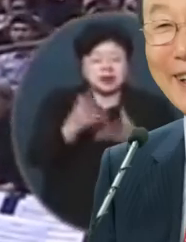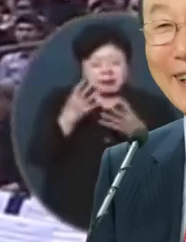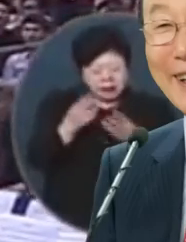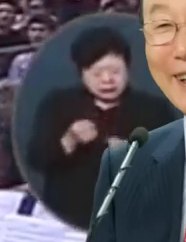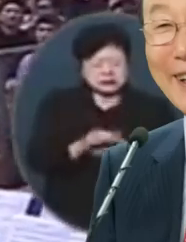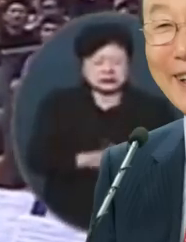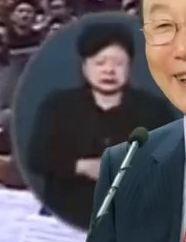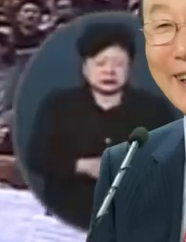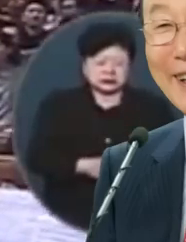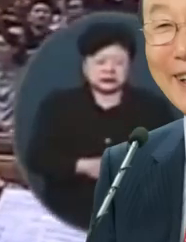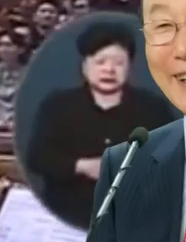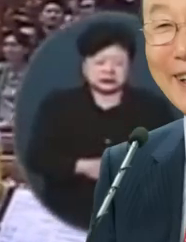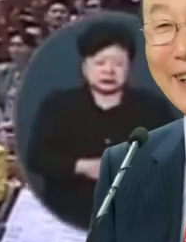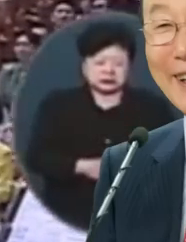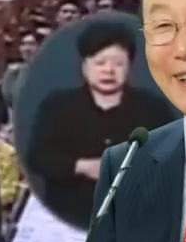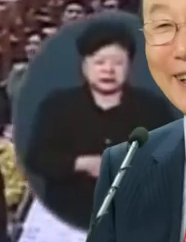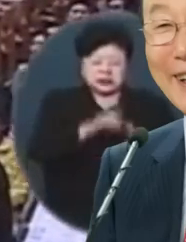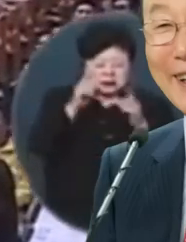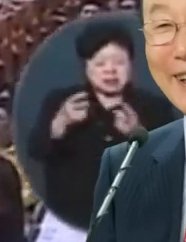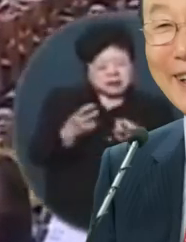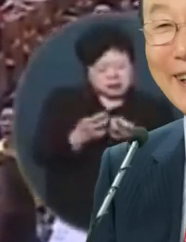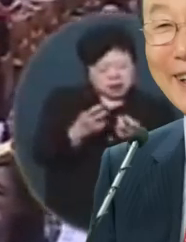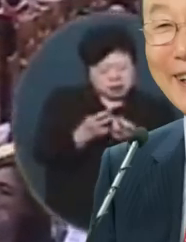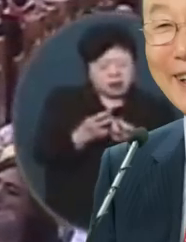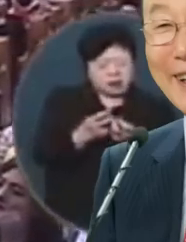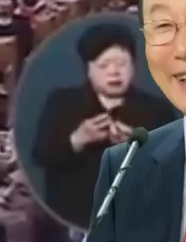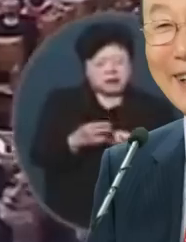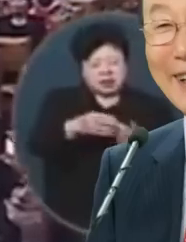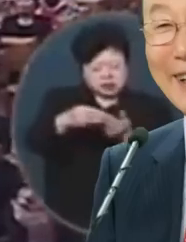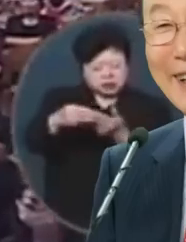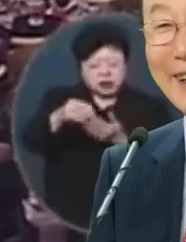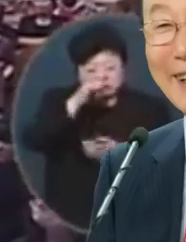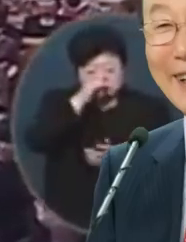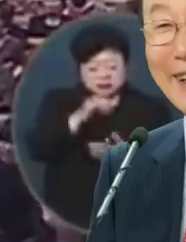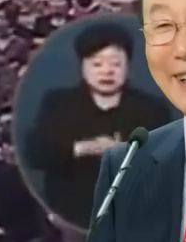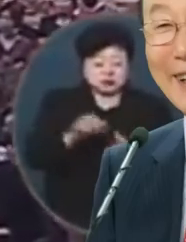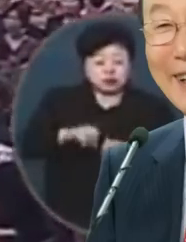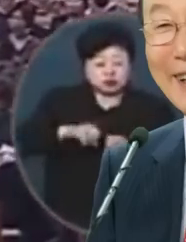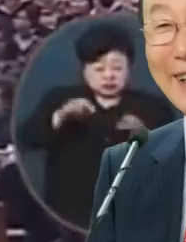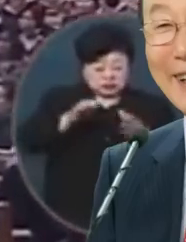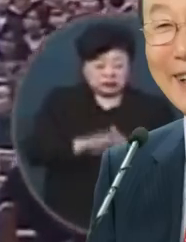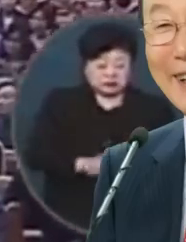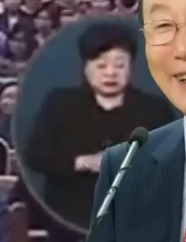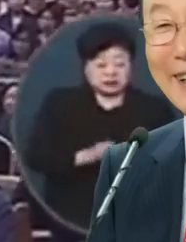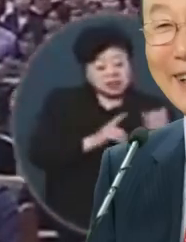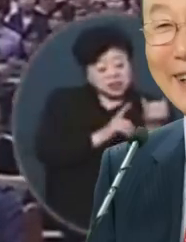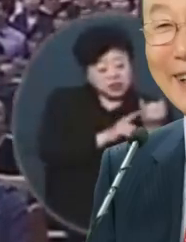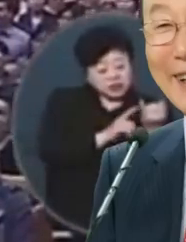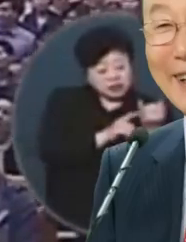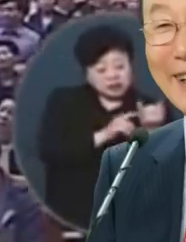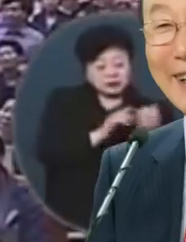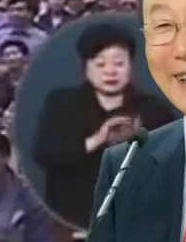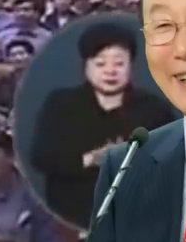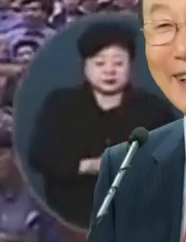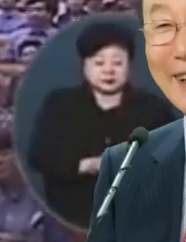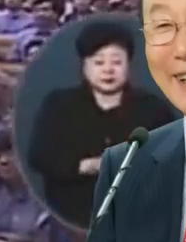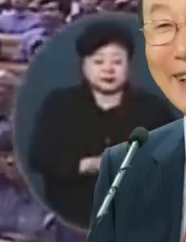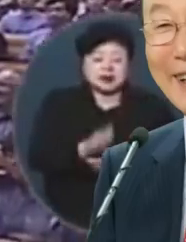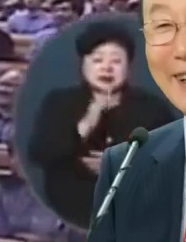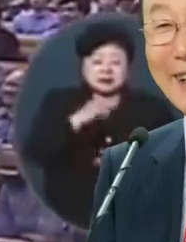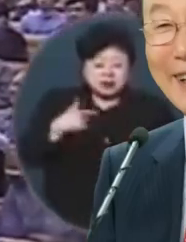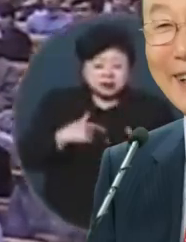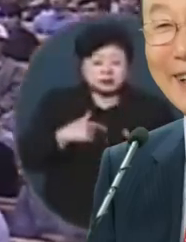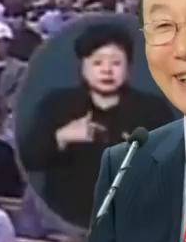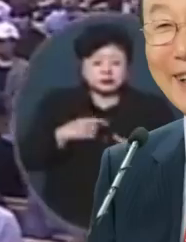많은 삶의 방향을 이끌어가는 것입니다. 이 부인에게 참